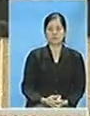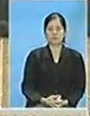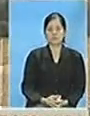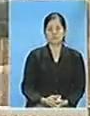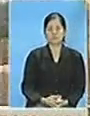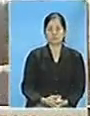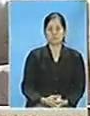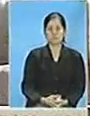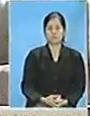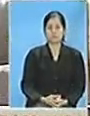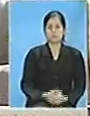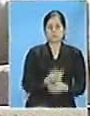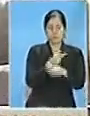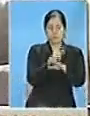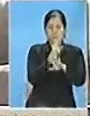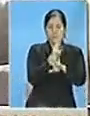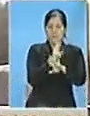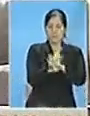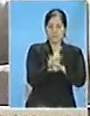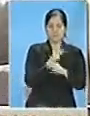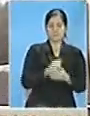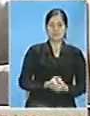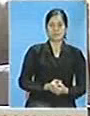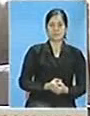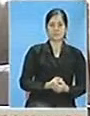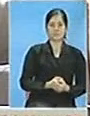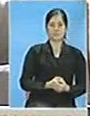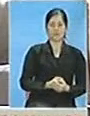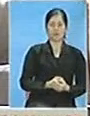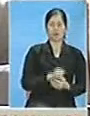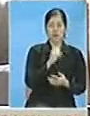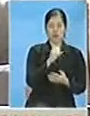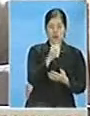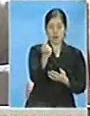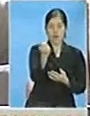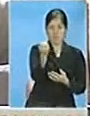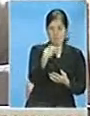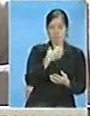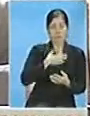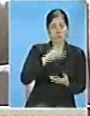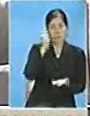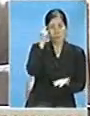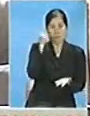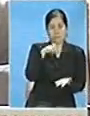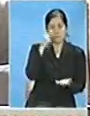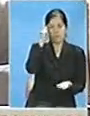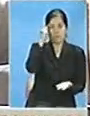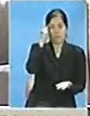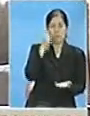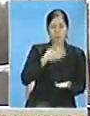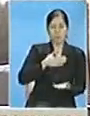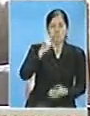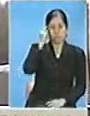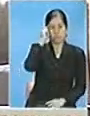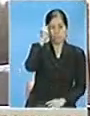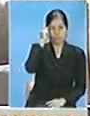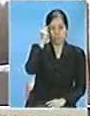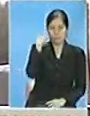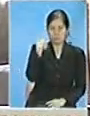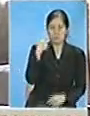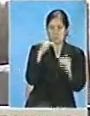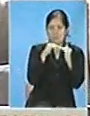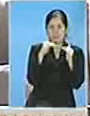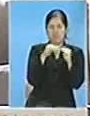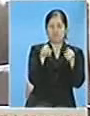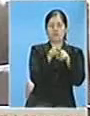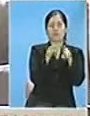กราบเรียนท่านประธานที่เคารพครับท่านบอกว่าผมไม่รู้นะครับผมรู้นะครับแล้วก็รู้ไม่แพ้ใครหรอกท่าน